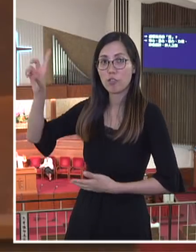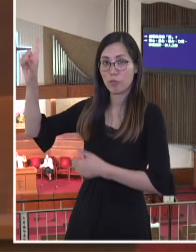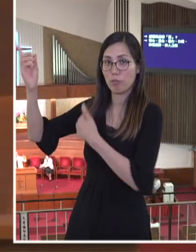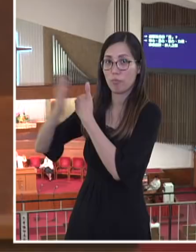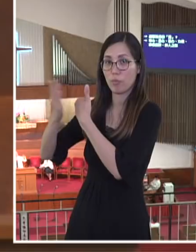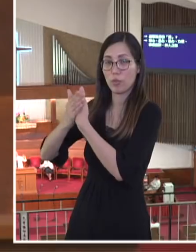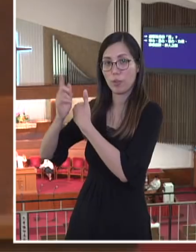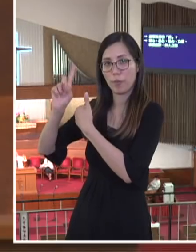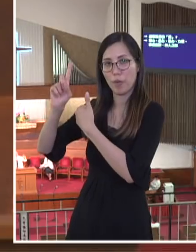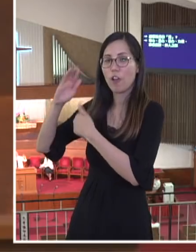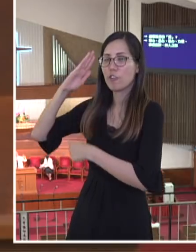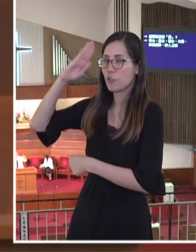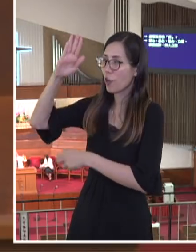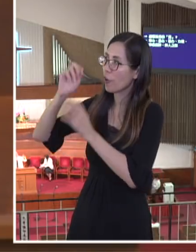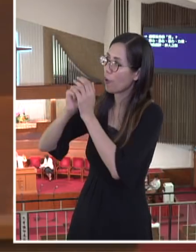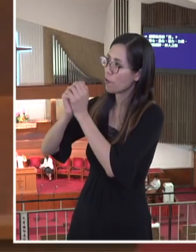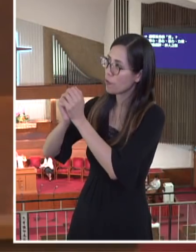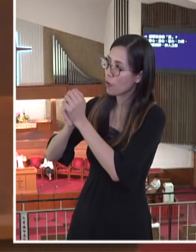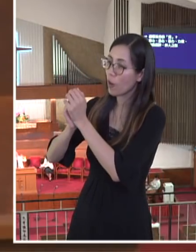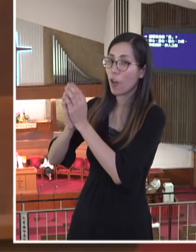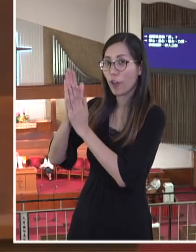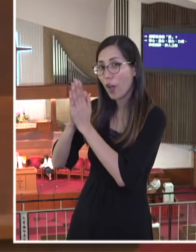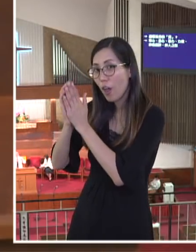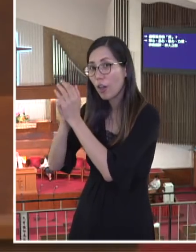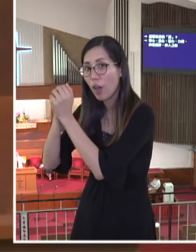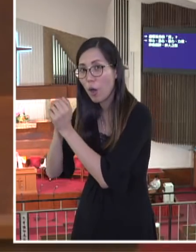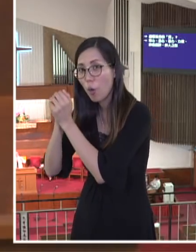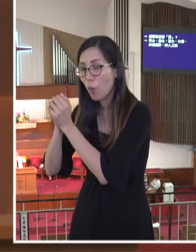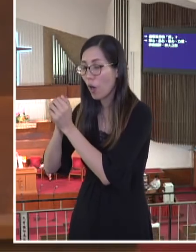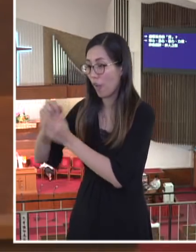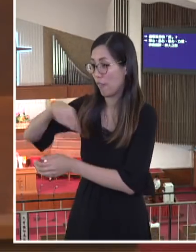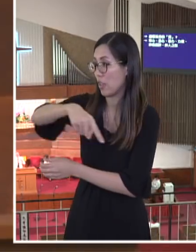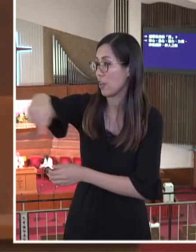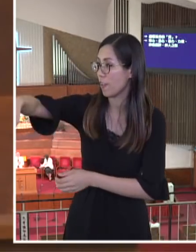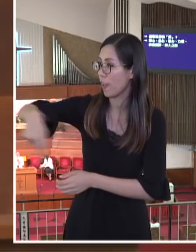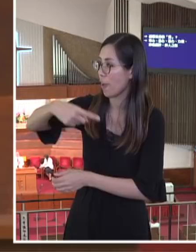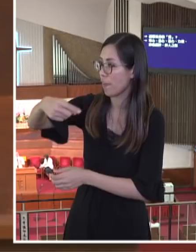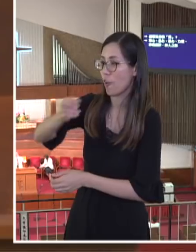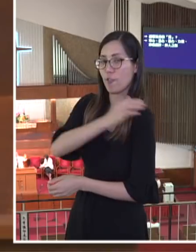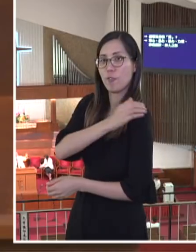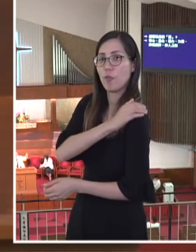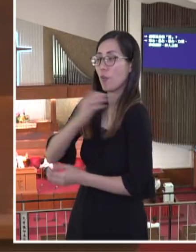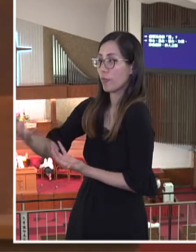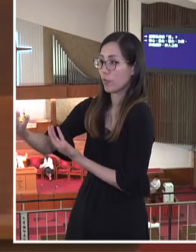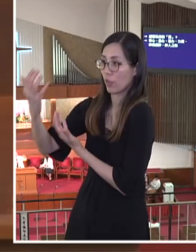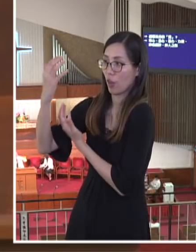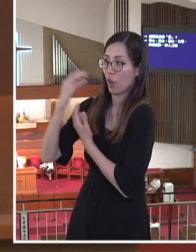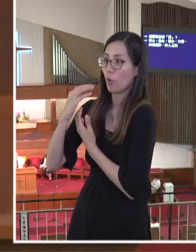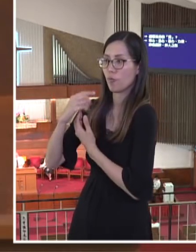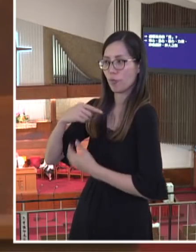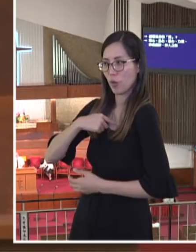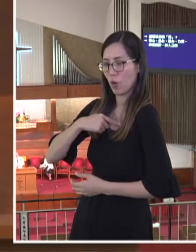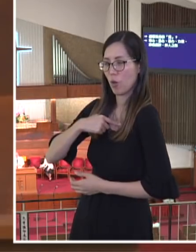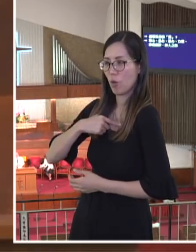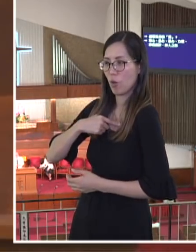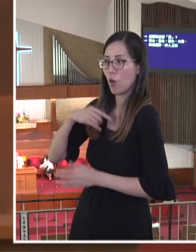求去请呢个约书亚将呢笪地俾佢，将呢个任务交俾佢，佢就想去希伯伦嚟到占据呢个地